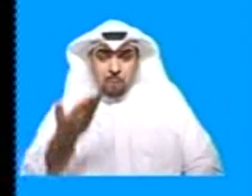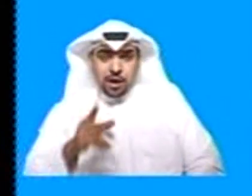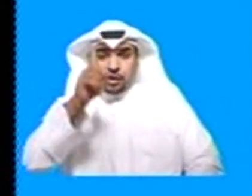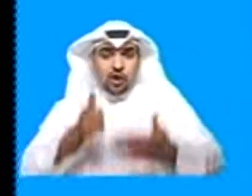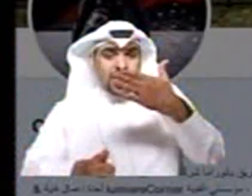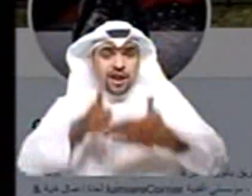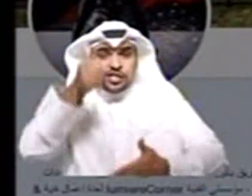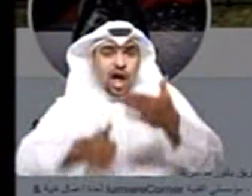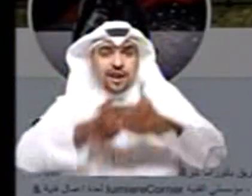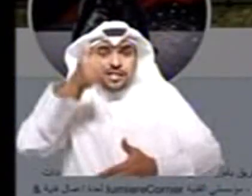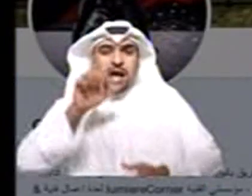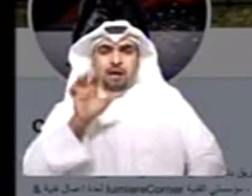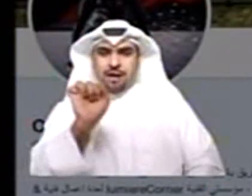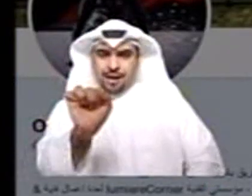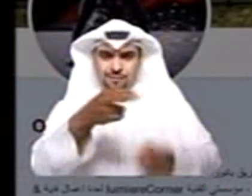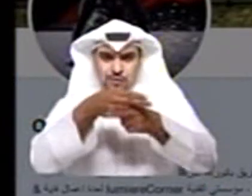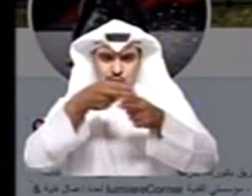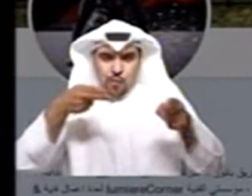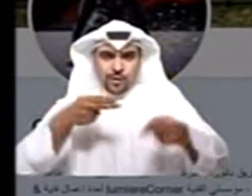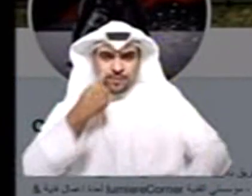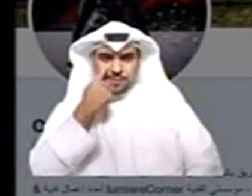والإنجازات الكويتية المشرفة.